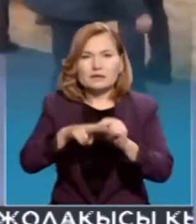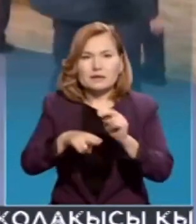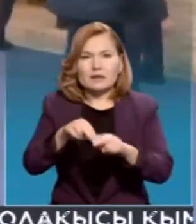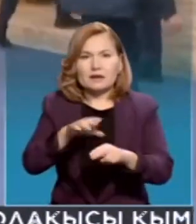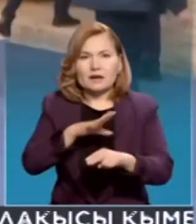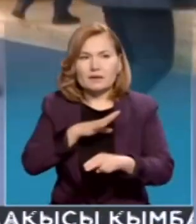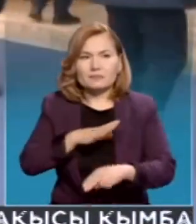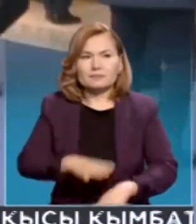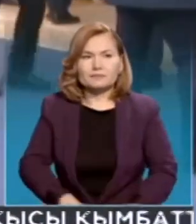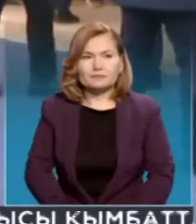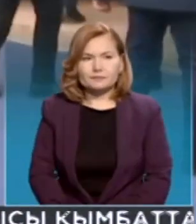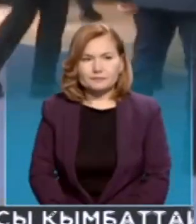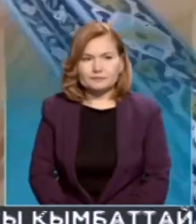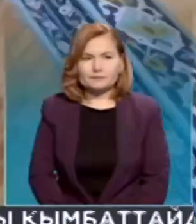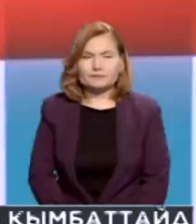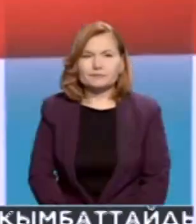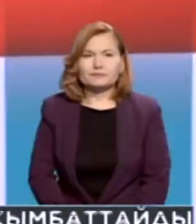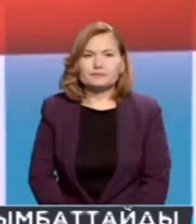салынған.